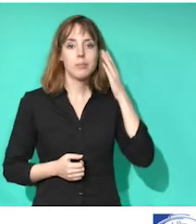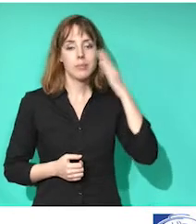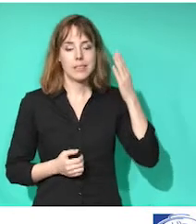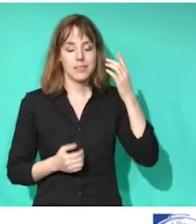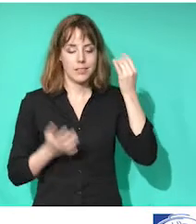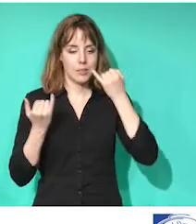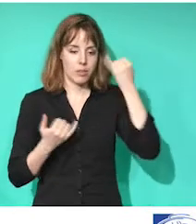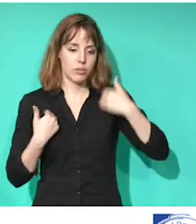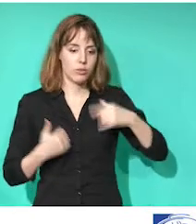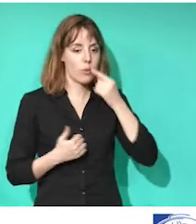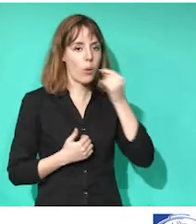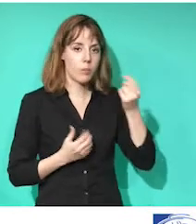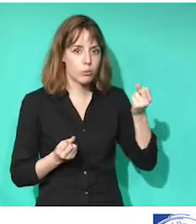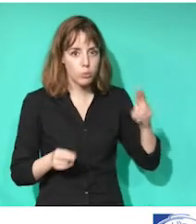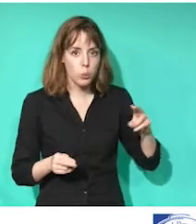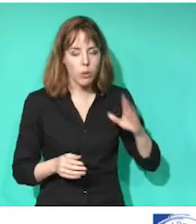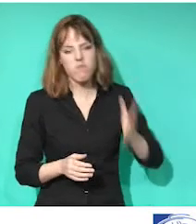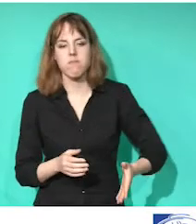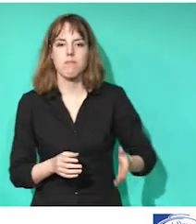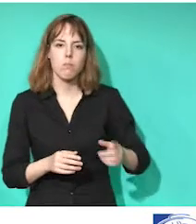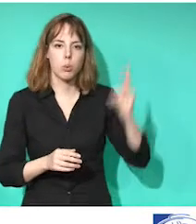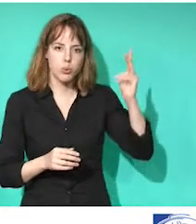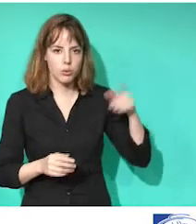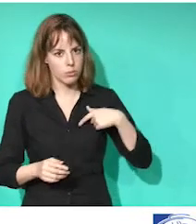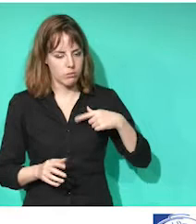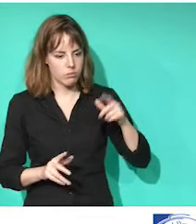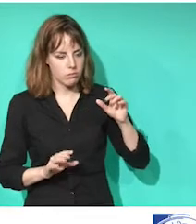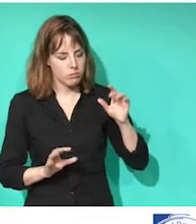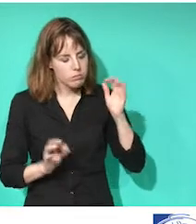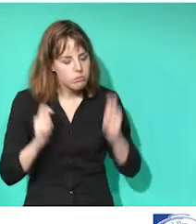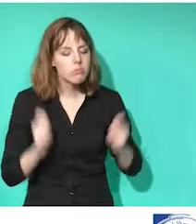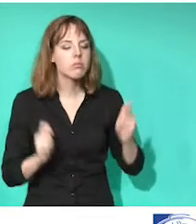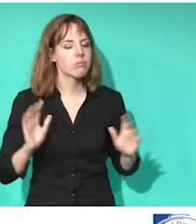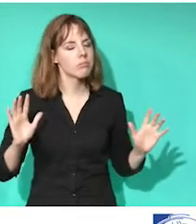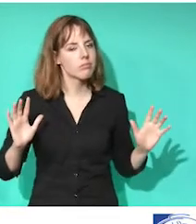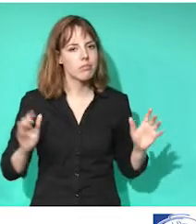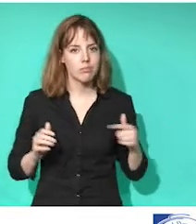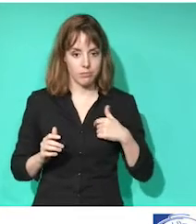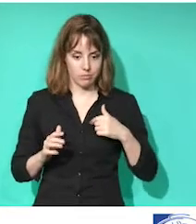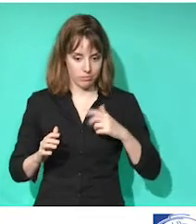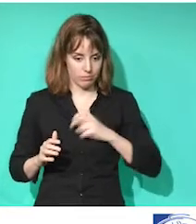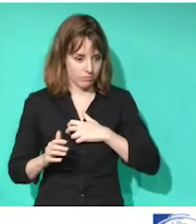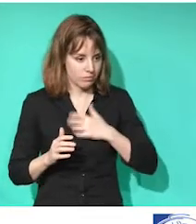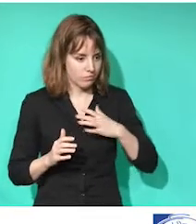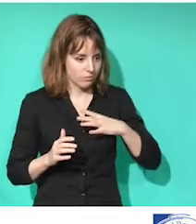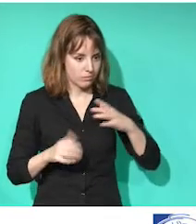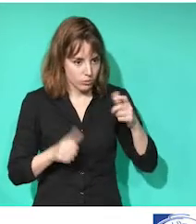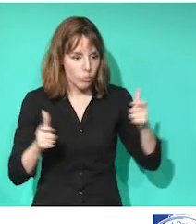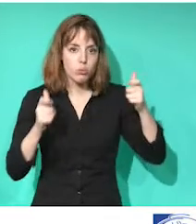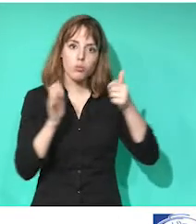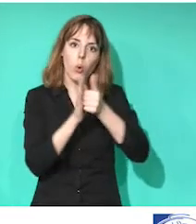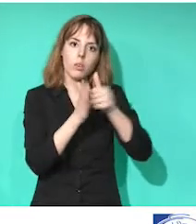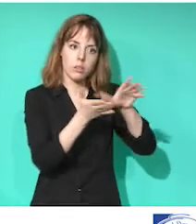clair. Mais en tout cas, j'ai eu des rôles modèles, je suis heureuse de l'être pour certaines et